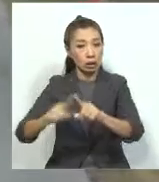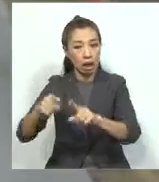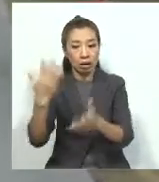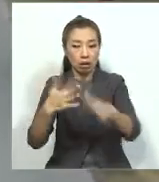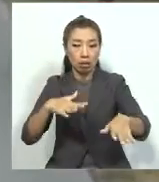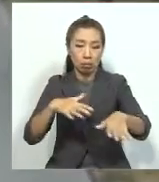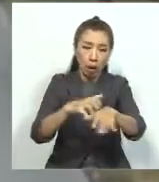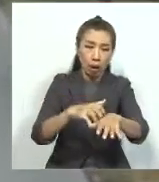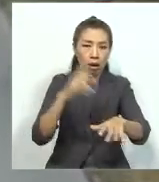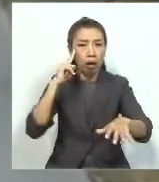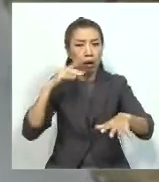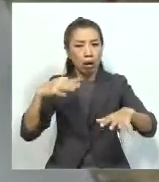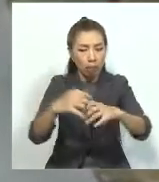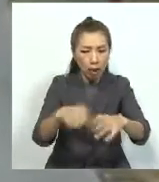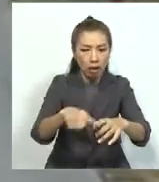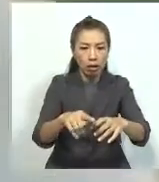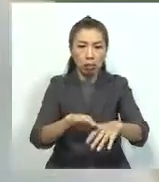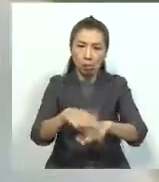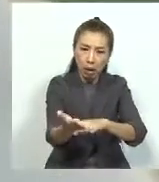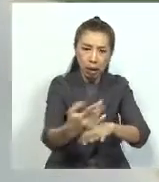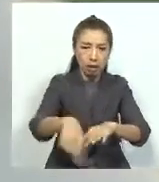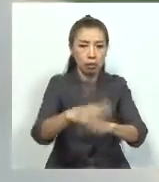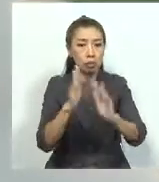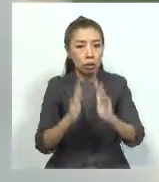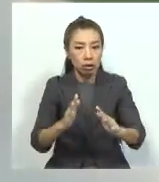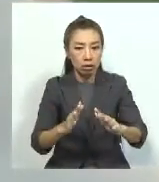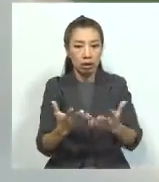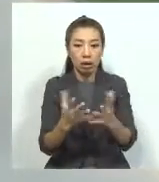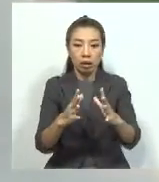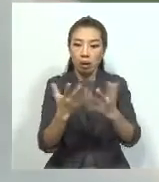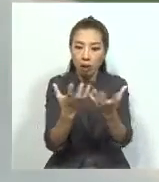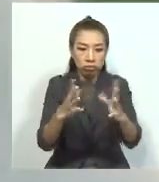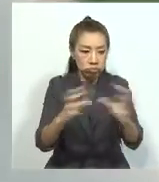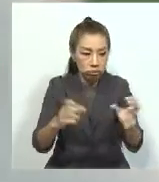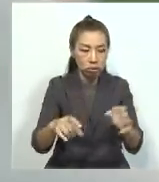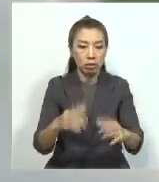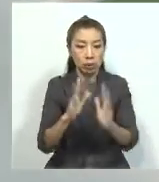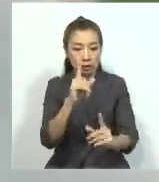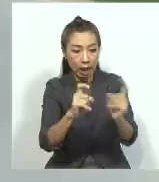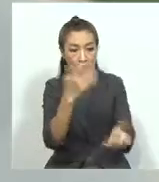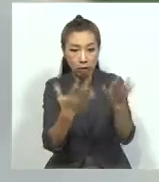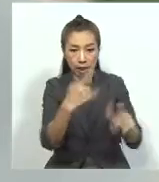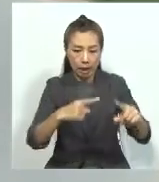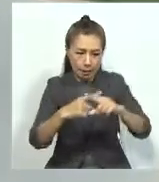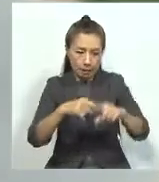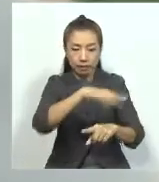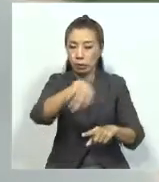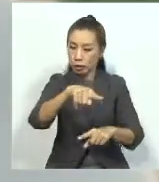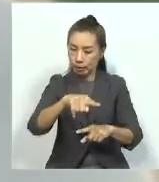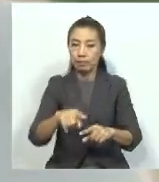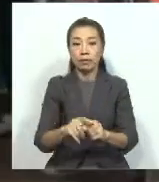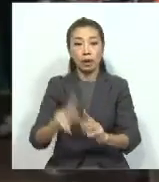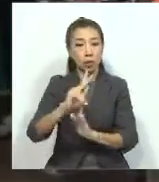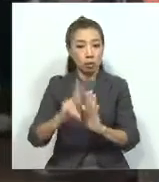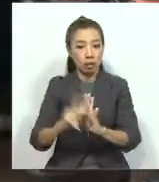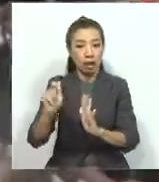สูญเสียทั้งชีวิตและทรัพย์สินของประชาชนโดยให้มุ่งเน้นลงโทษทางคดีอาญาและทางแพ่ง